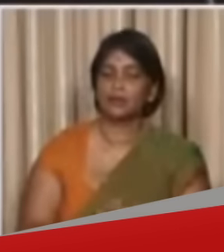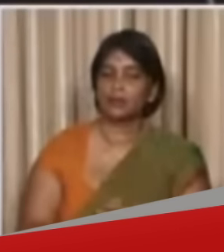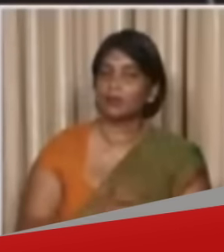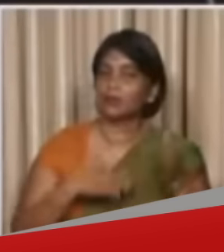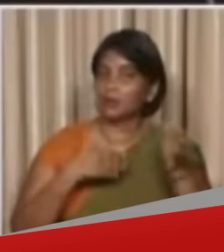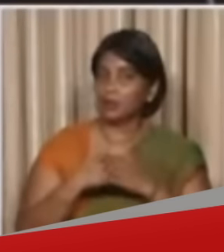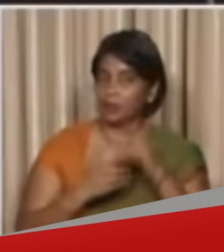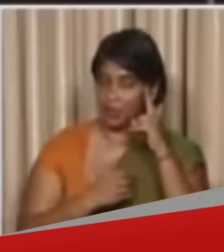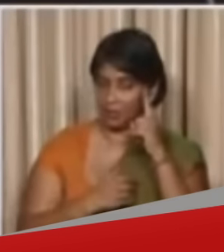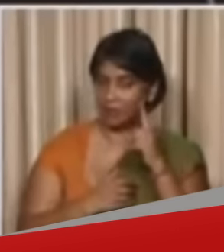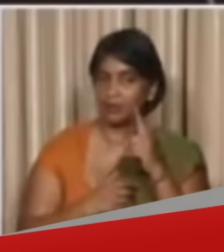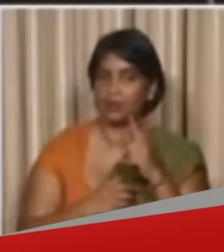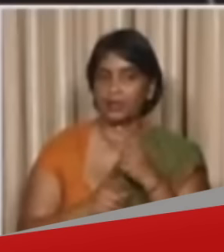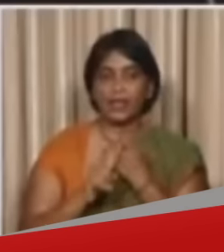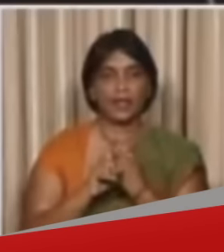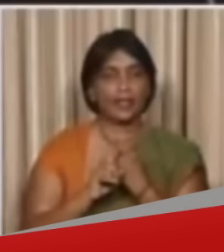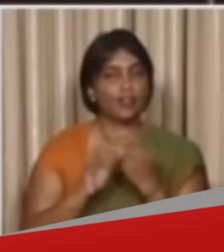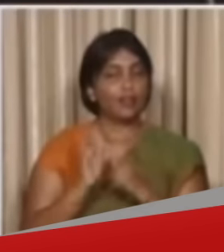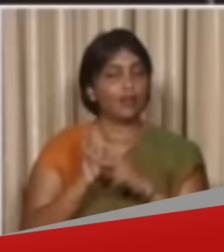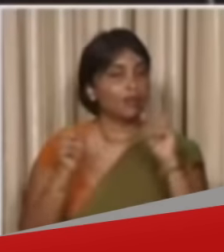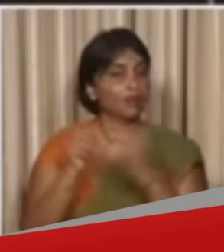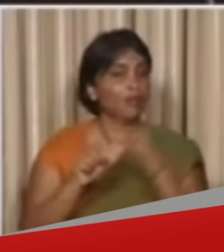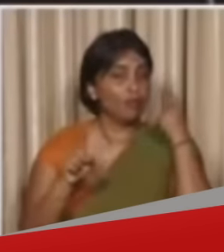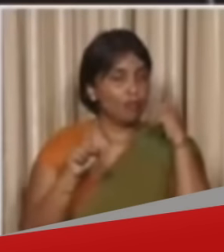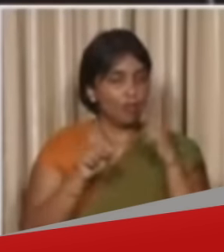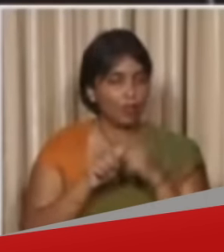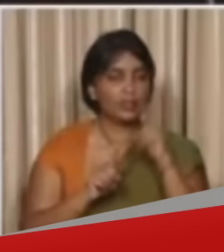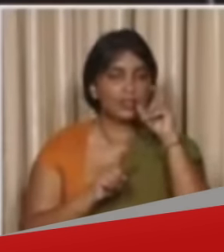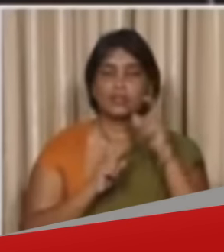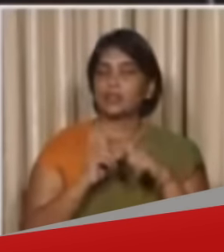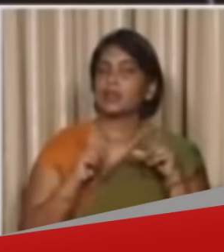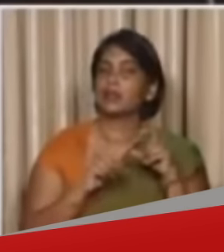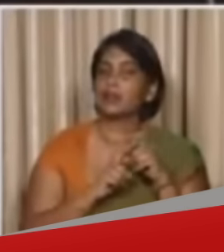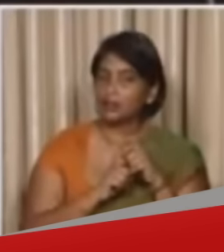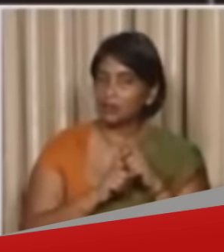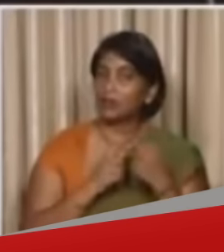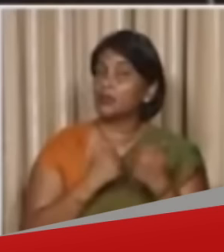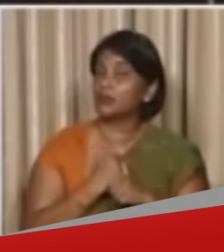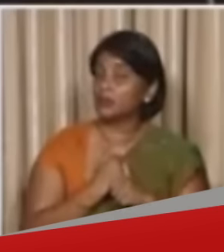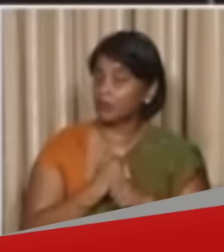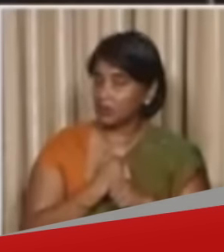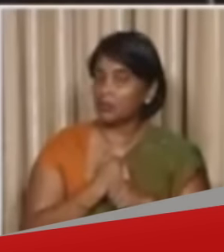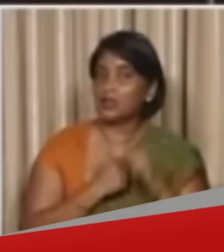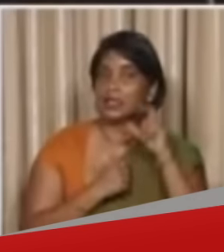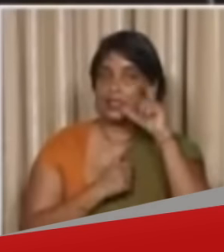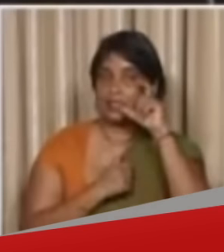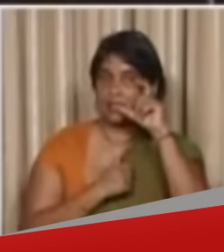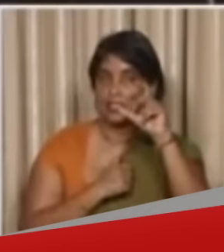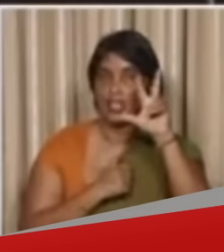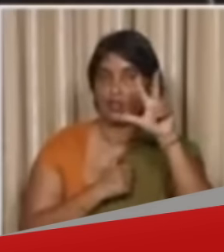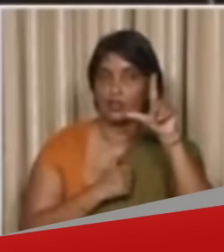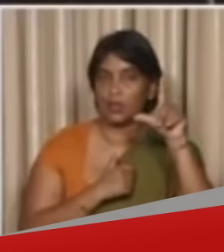මේක කීත් නර් ඝාතනයේ සම්බන්ධයෙන් අපරාධ පරීක්ෂණ දෙපාර්තමේන්තුව සකස් කළ